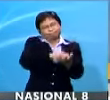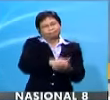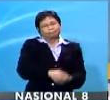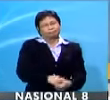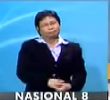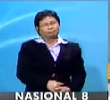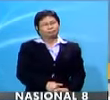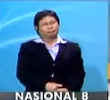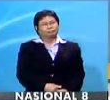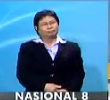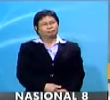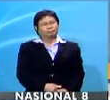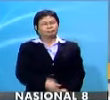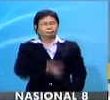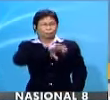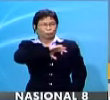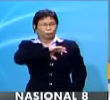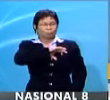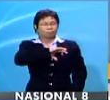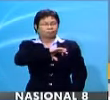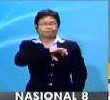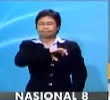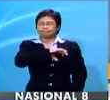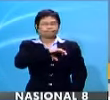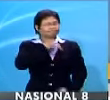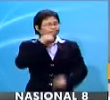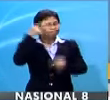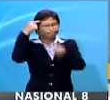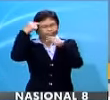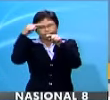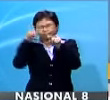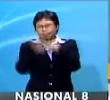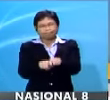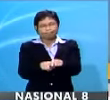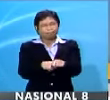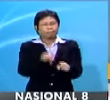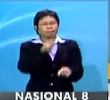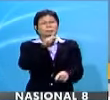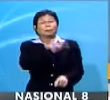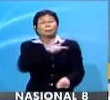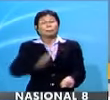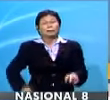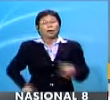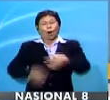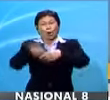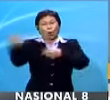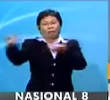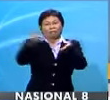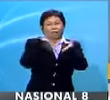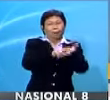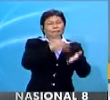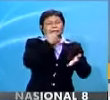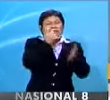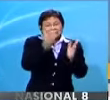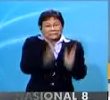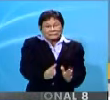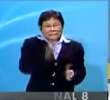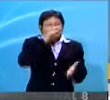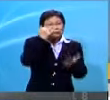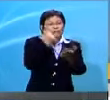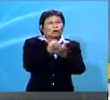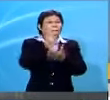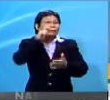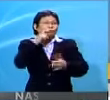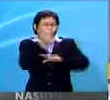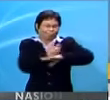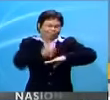itu Sara itulisersetujuadangan kementian Daar pesalah khusus untuk jenayah seksual